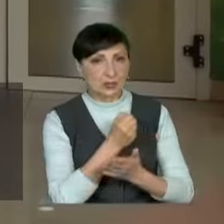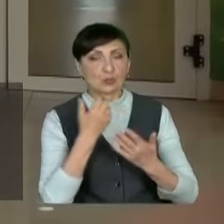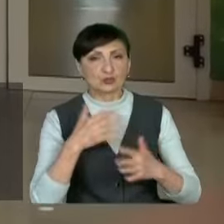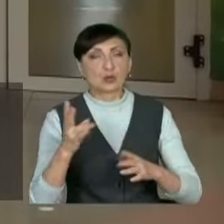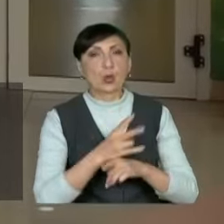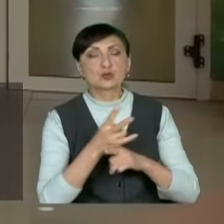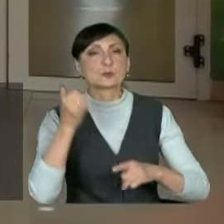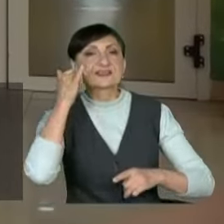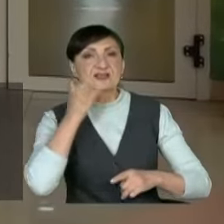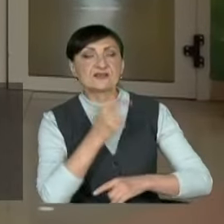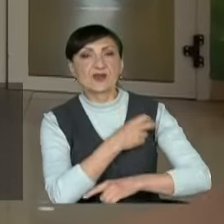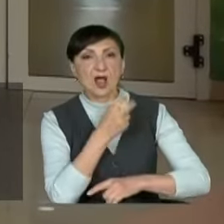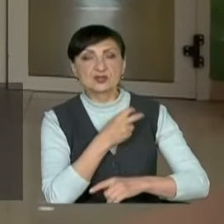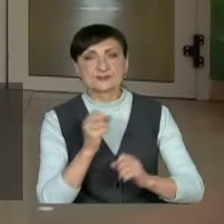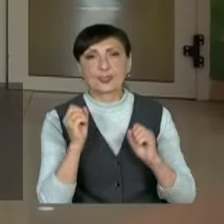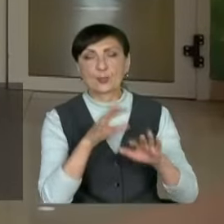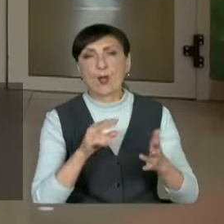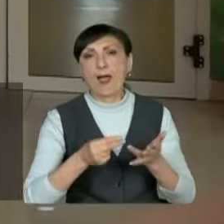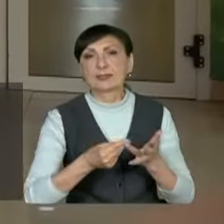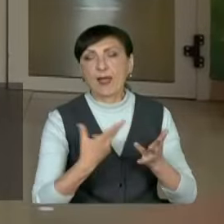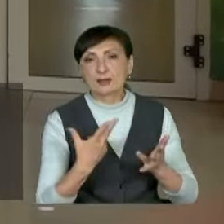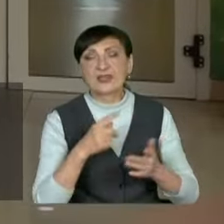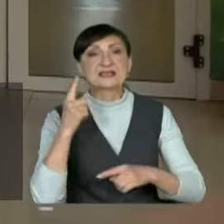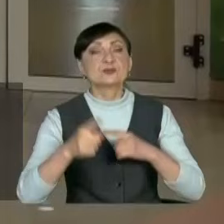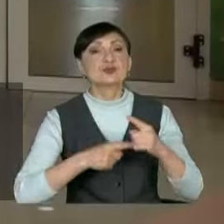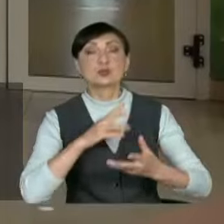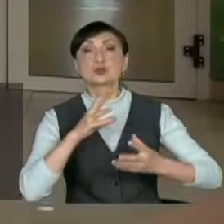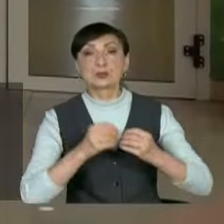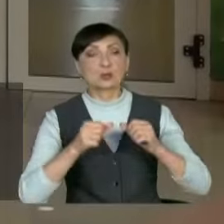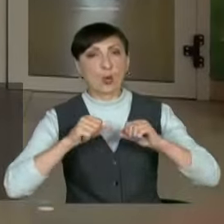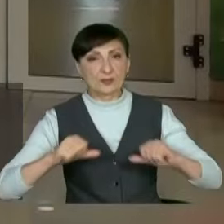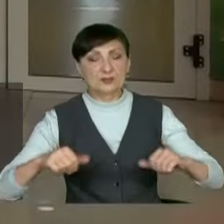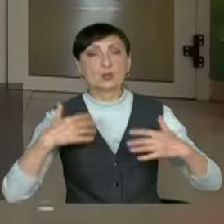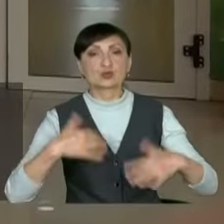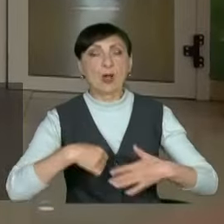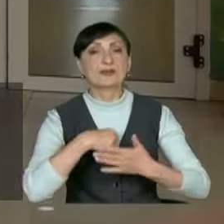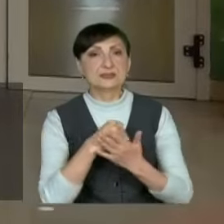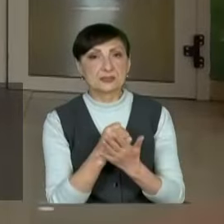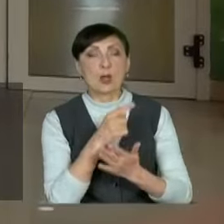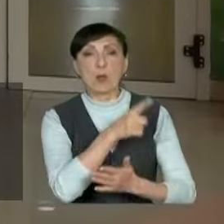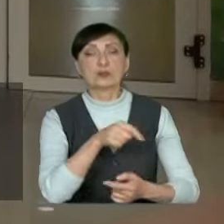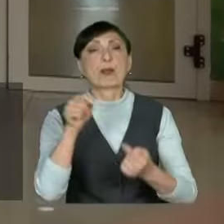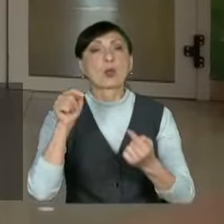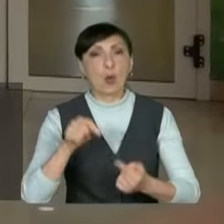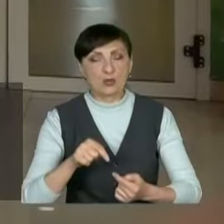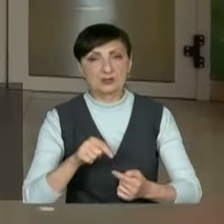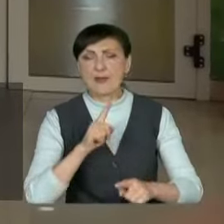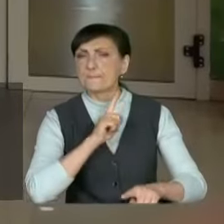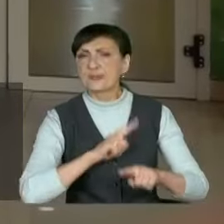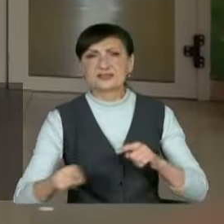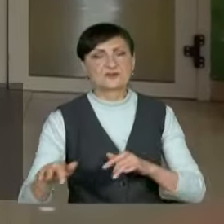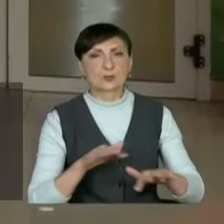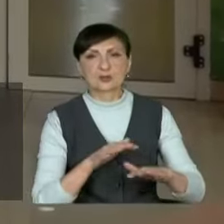ночью позвонили врачи и попросили сдать анализы. На следующий день по результатам комиссия определила, что донор нам подходит. Очень быстро все